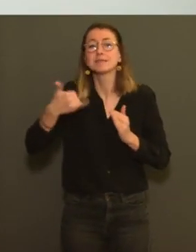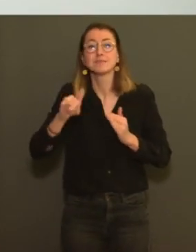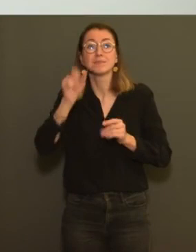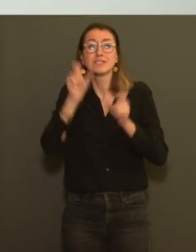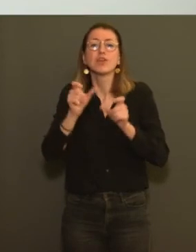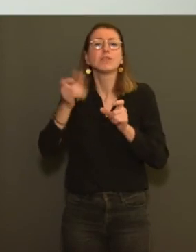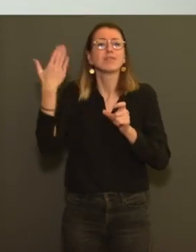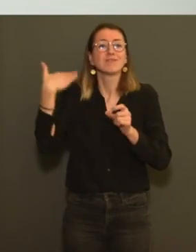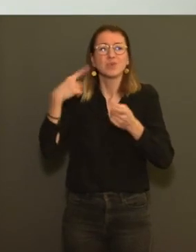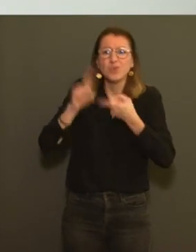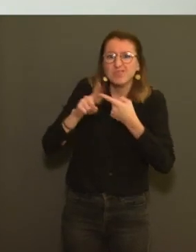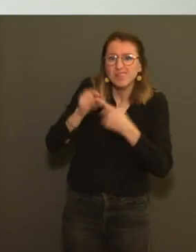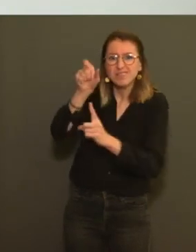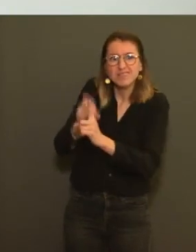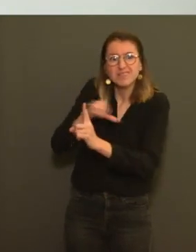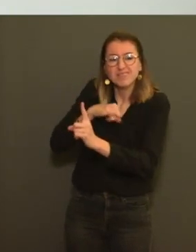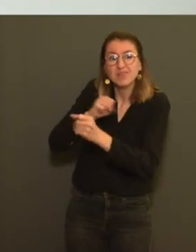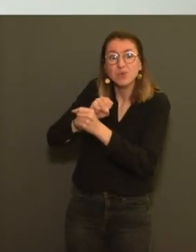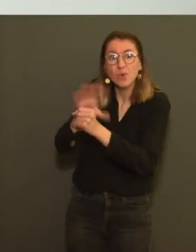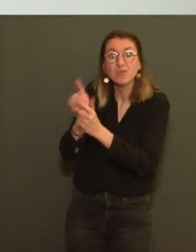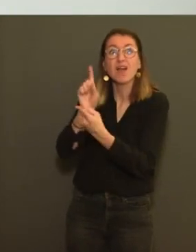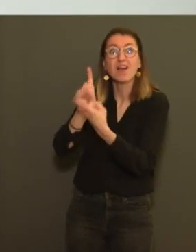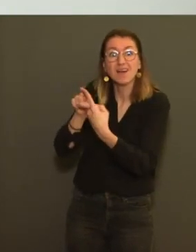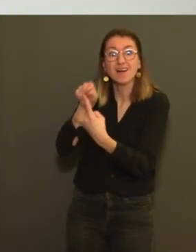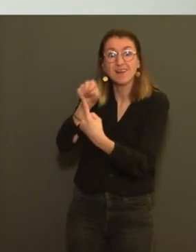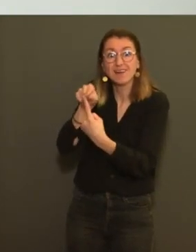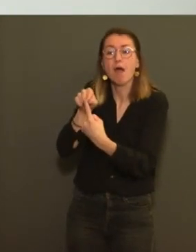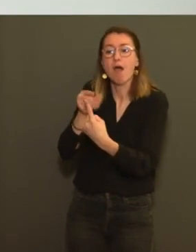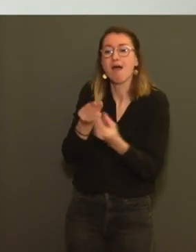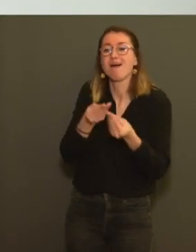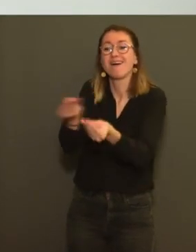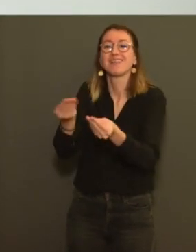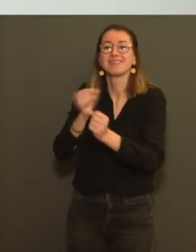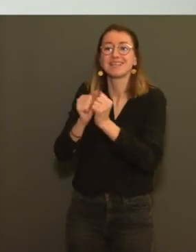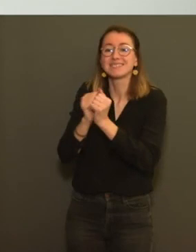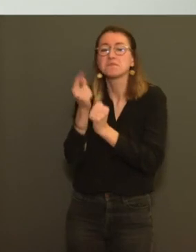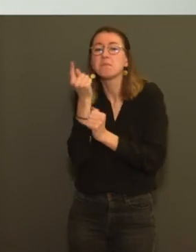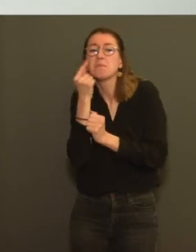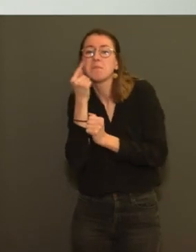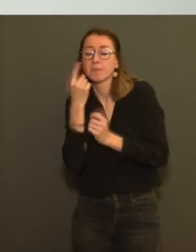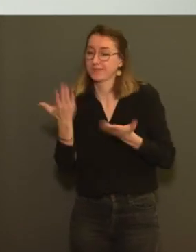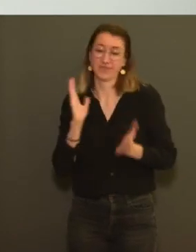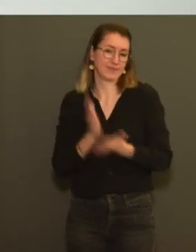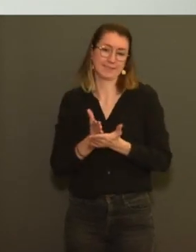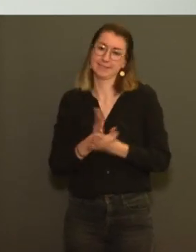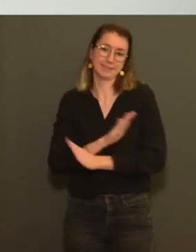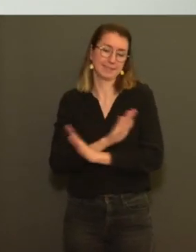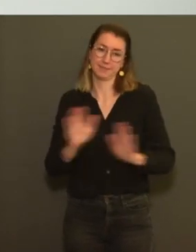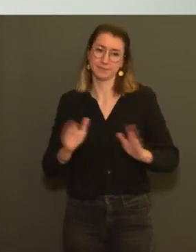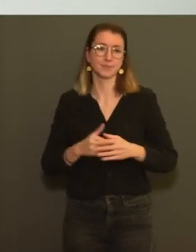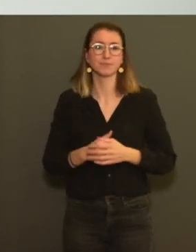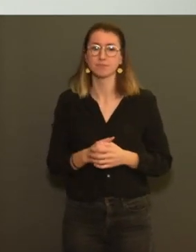risque de ces cas qui seraient découverts comme étant positifs. Le but, comme vous le saviez, de ce test que l'on faisait